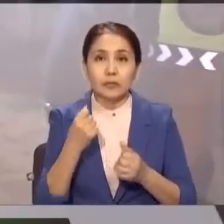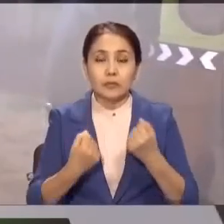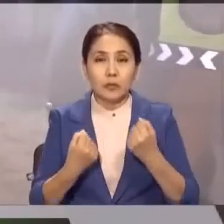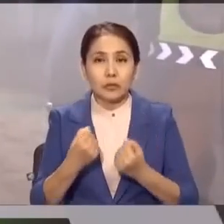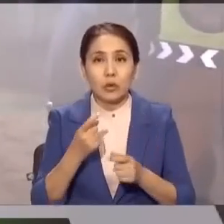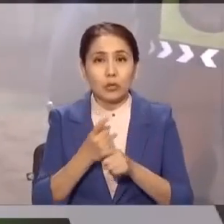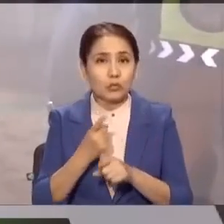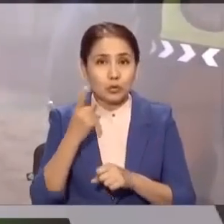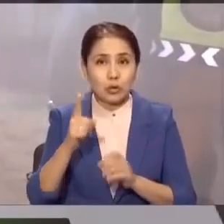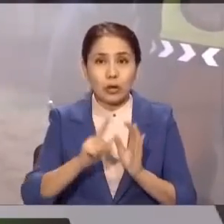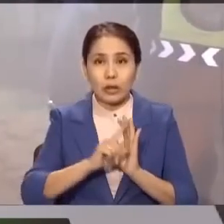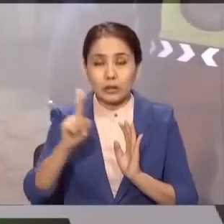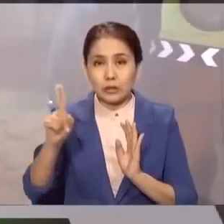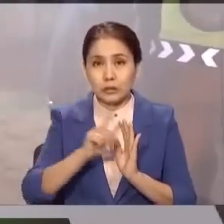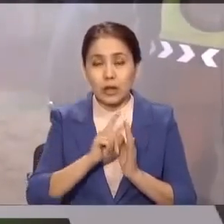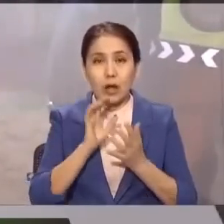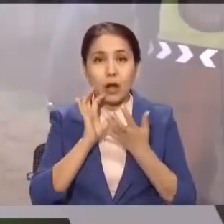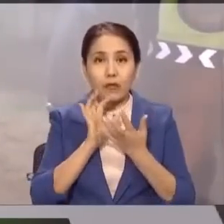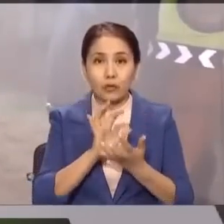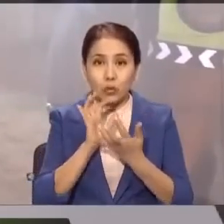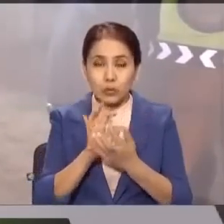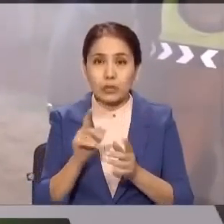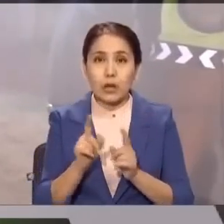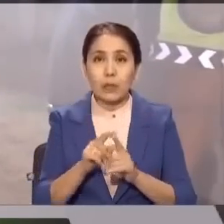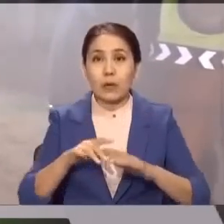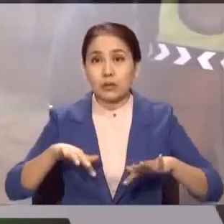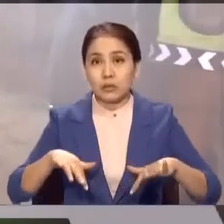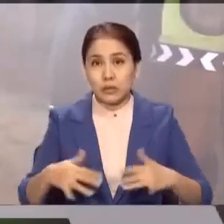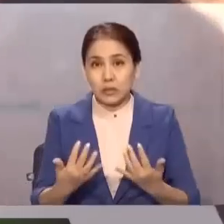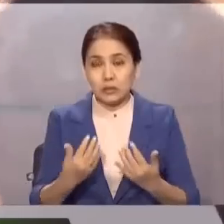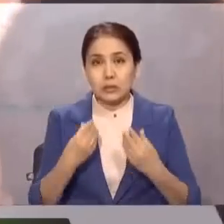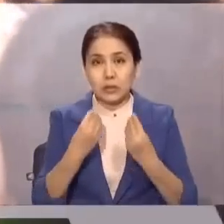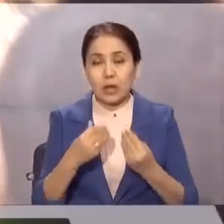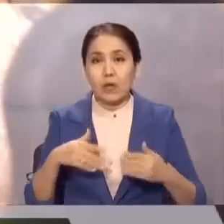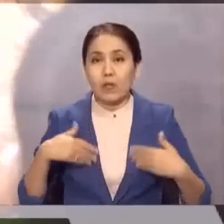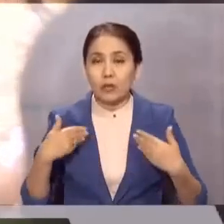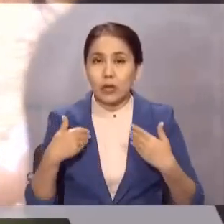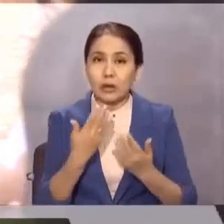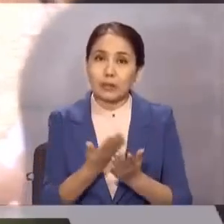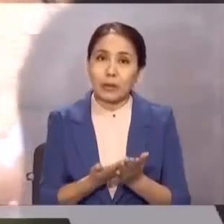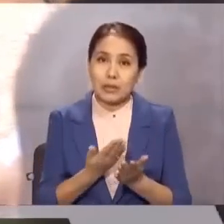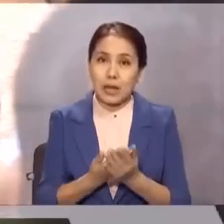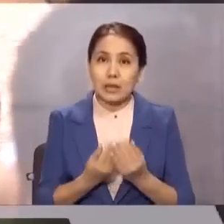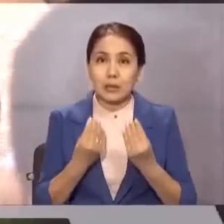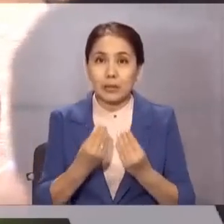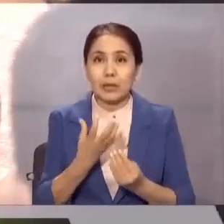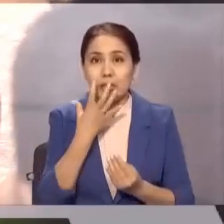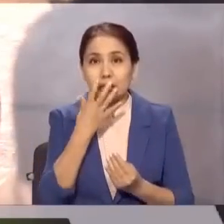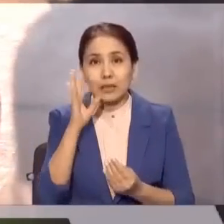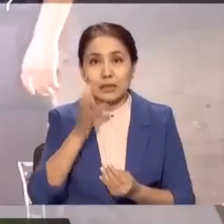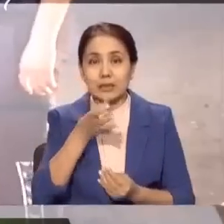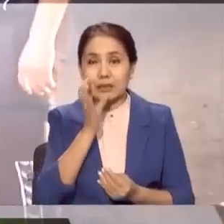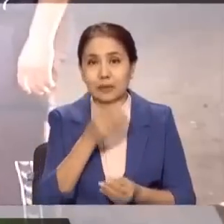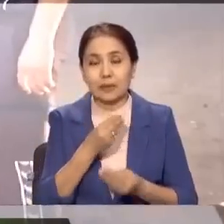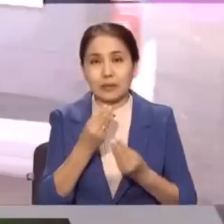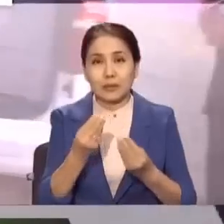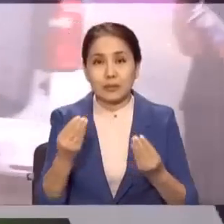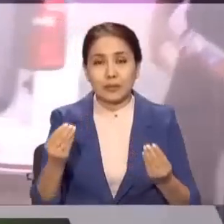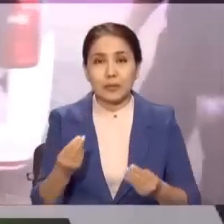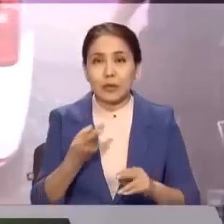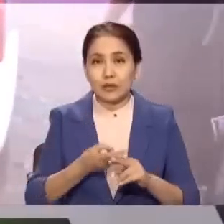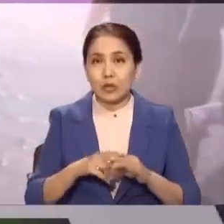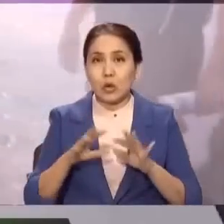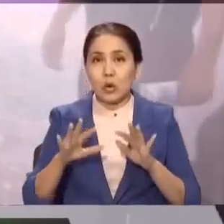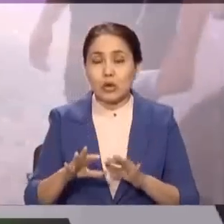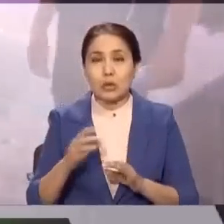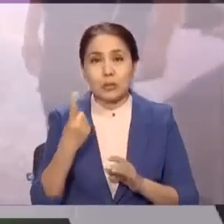uzoq masofaga qatnovchi avtobus haydovchilariga charchoqni yenguvchi foydali maslahatlar berilib, issiq ichimliklar tarqatilmoqda. Shu o'rinda